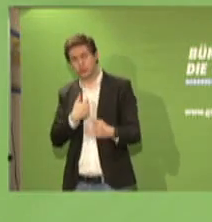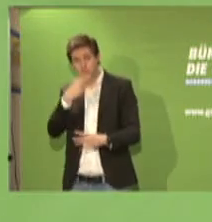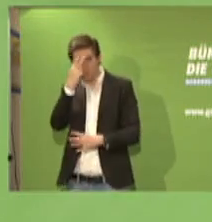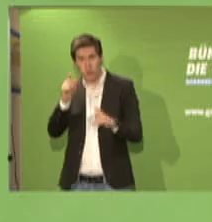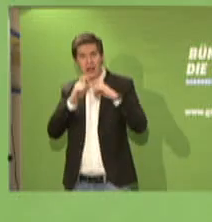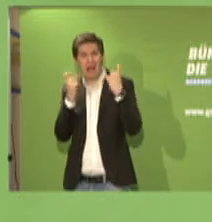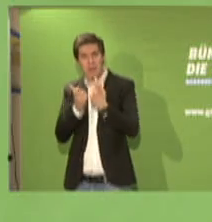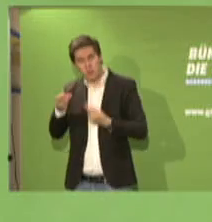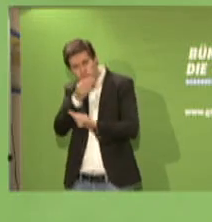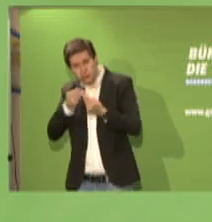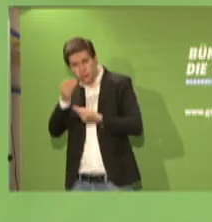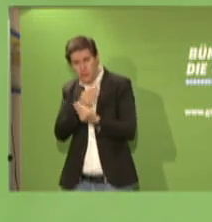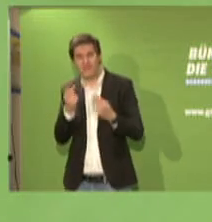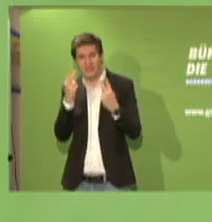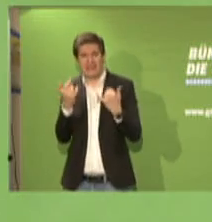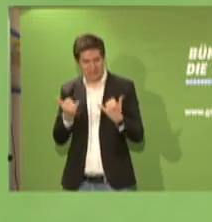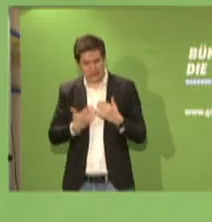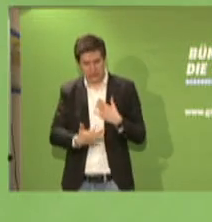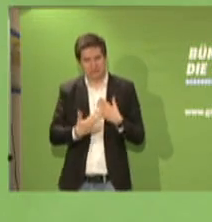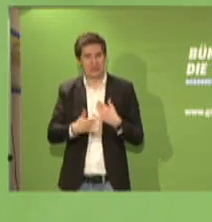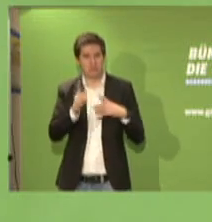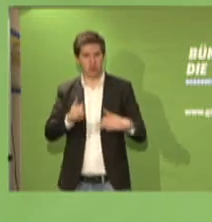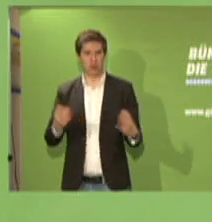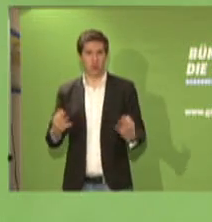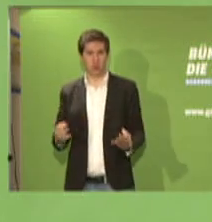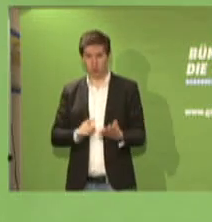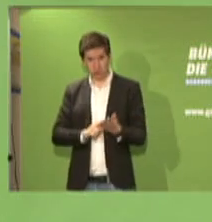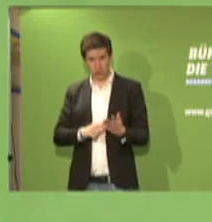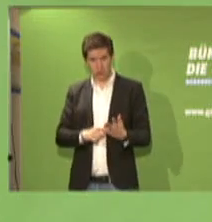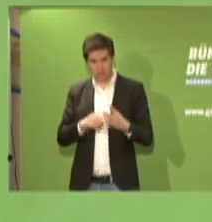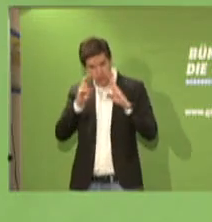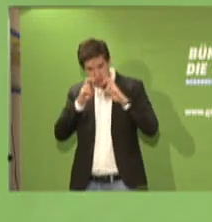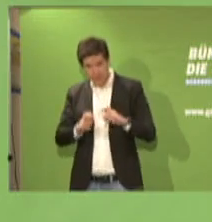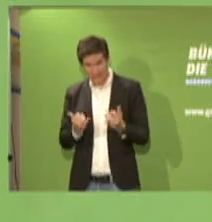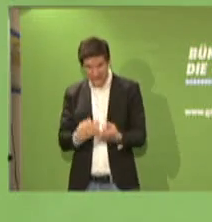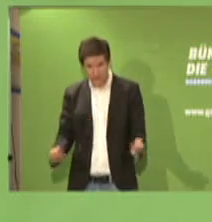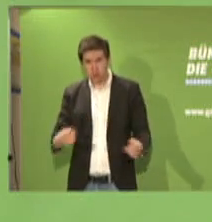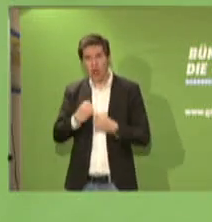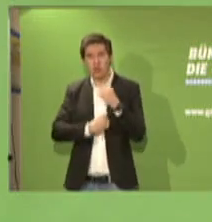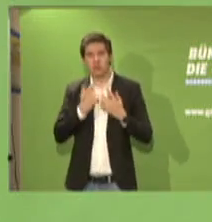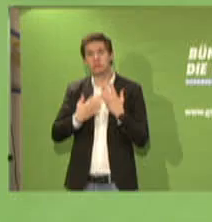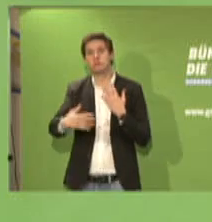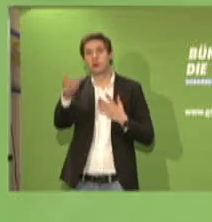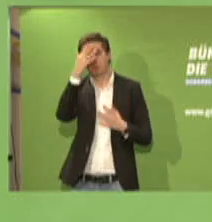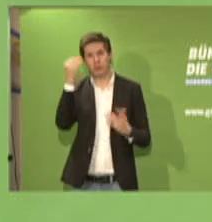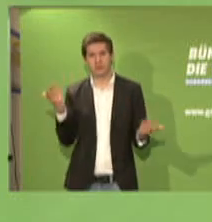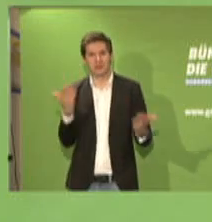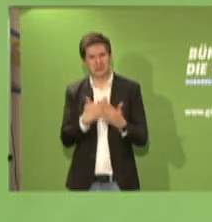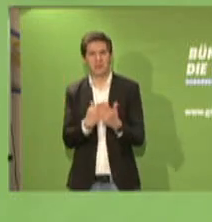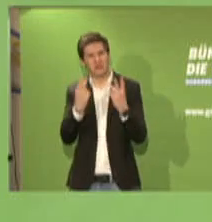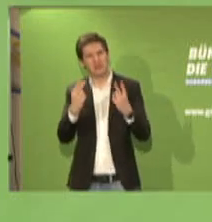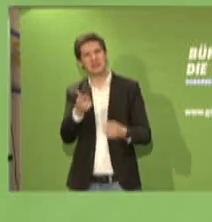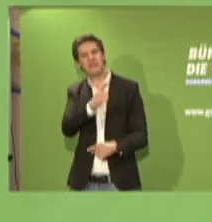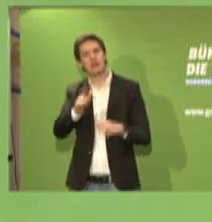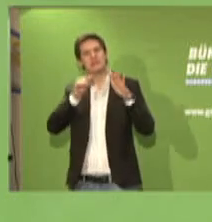das muss auch halbwegs zeitnah passieren, sonst vergessen wir das. Und wir wollen ja 2017 noch